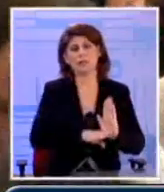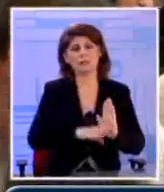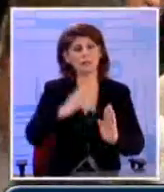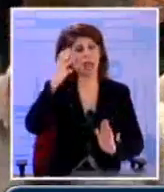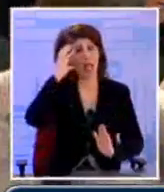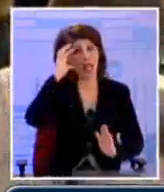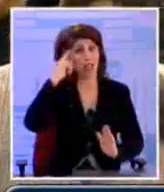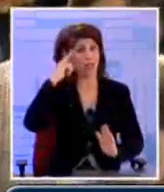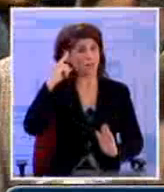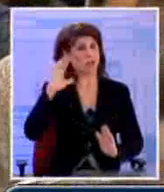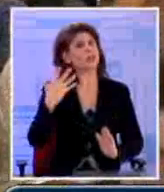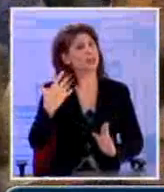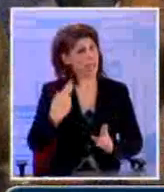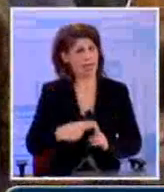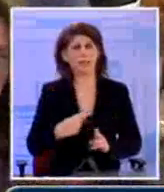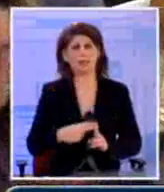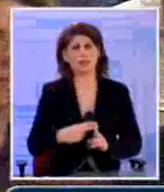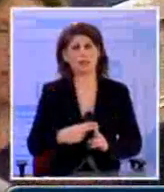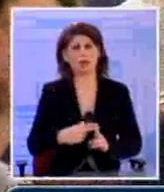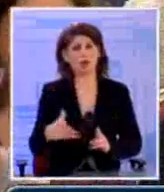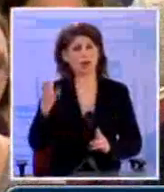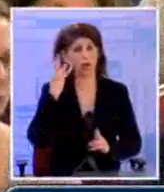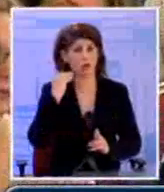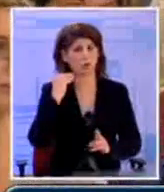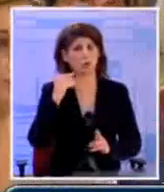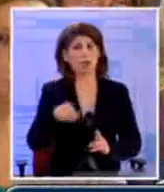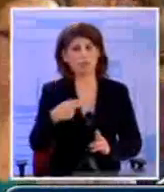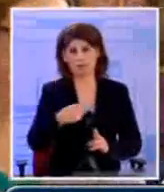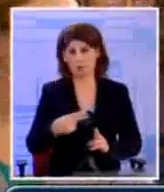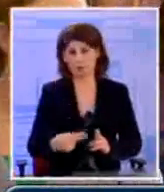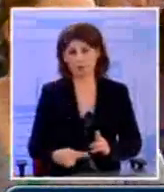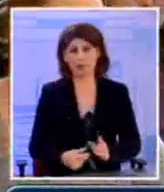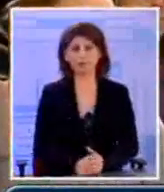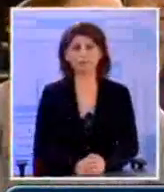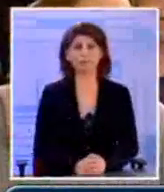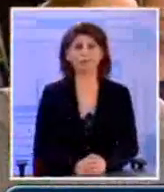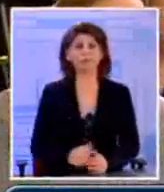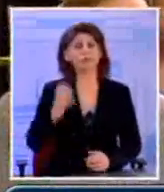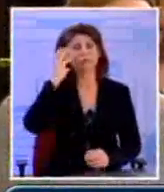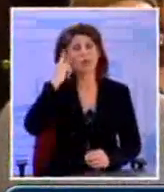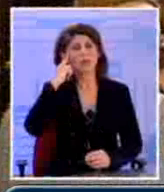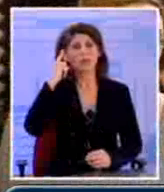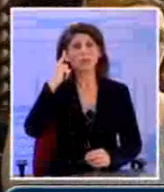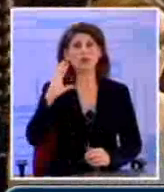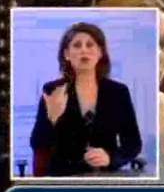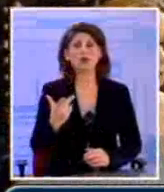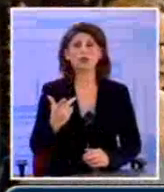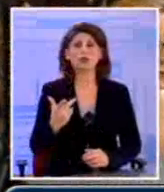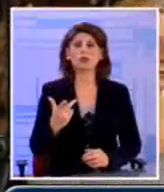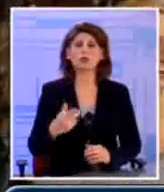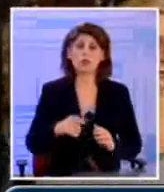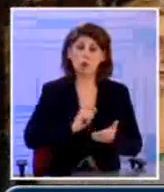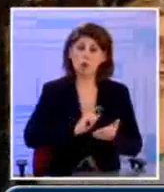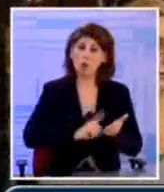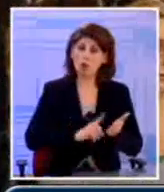γιατί έχει μία σημασία να ακουστούν αυτά τα ζητήματα. Υπενθυμίζω λοιπόν ότι ρητά ο